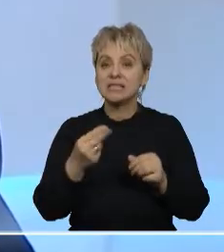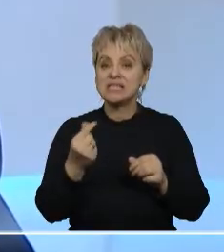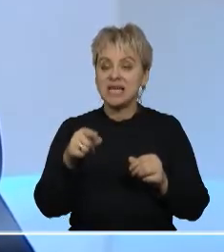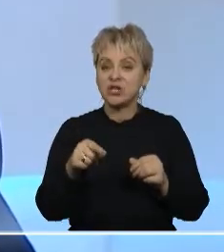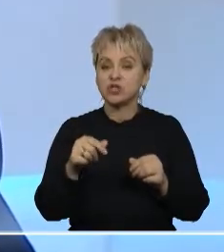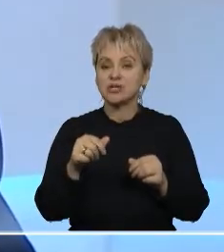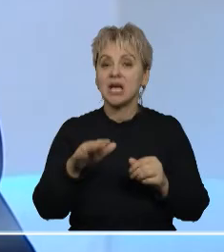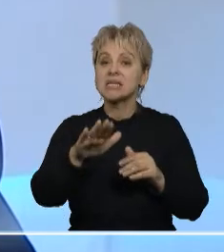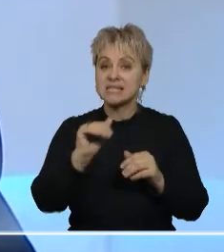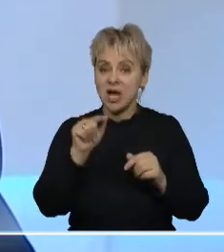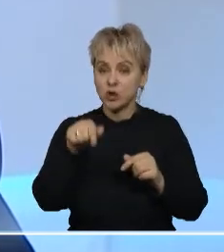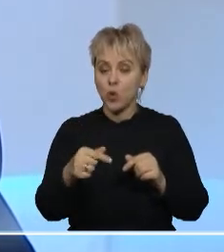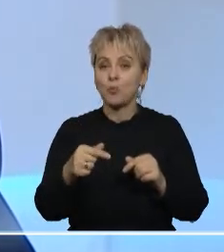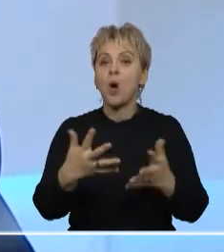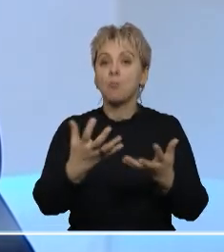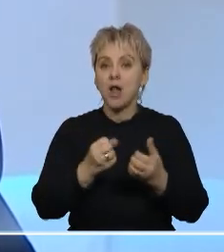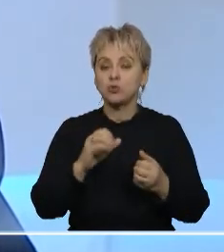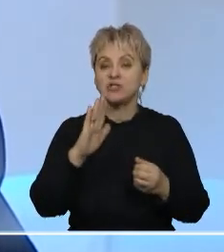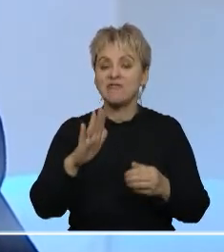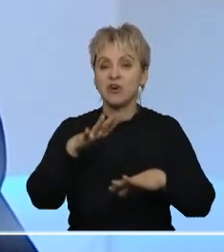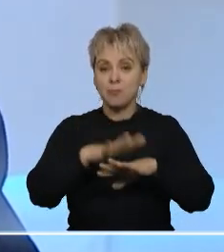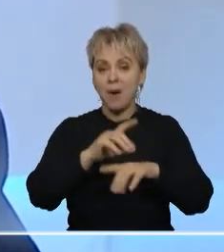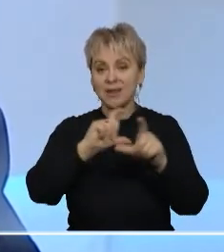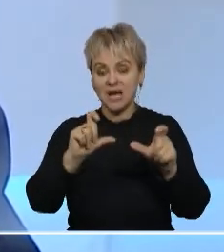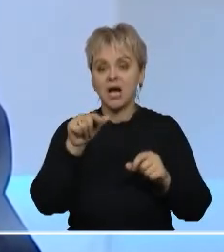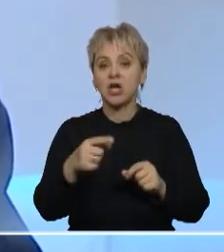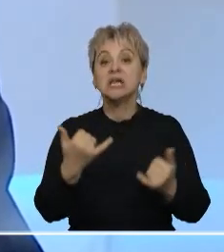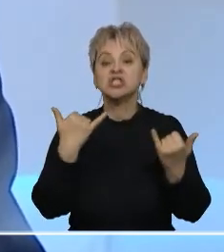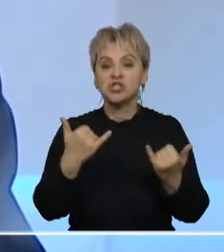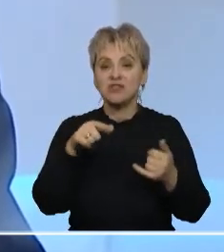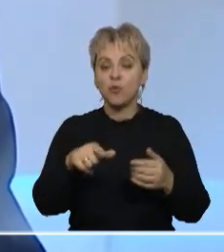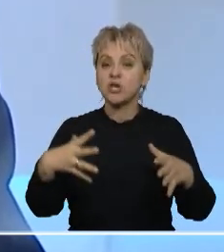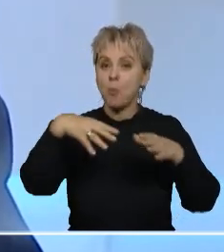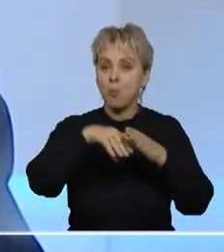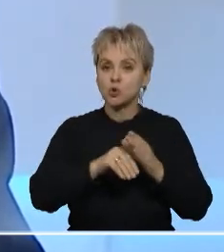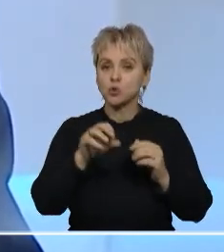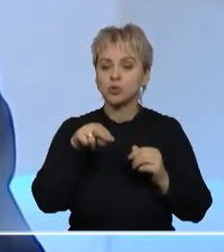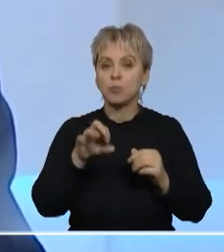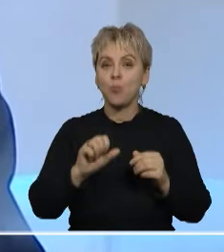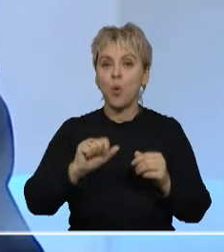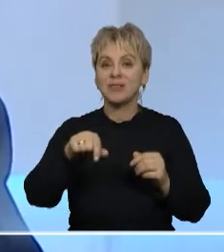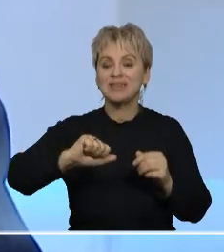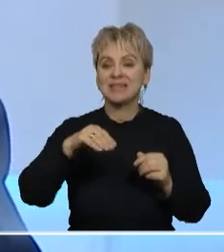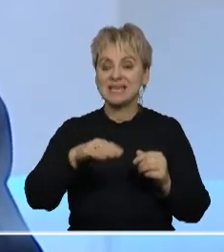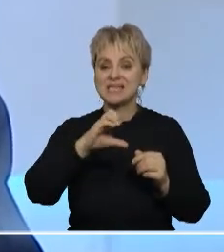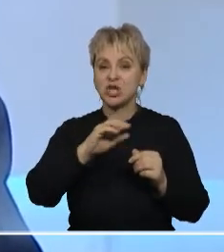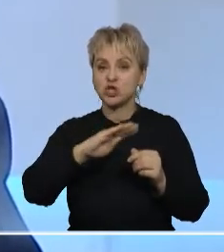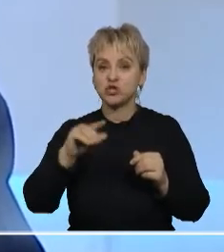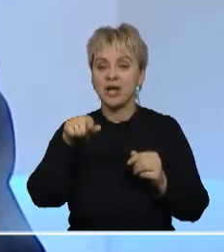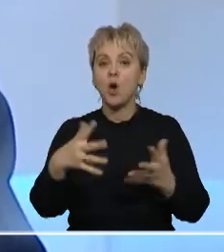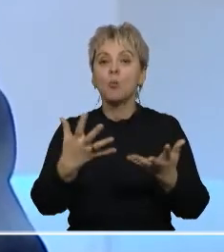денежных средств, заемных денежных средств, полученных в банках. То есть сегодня, по сути, у товарищей собственников